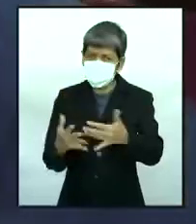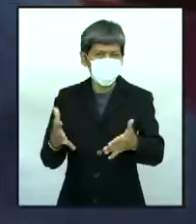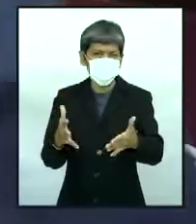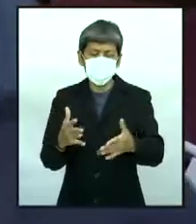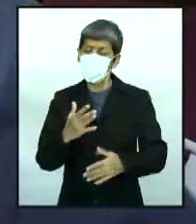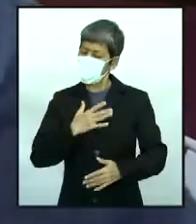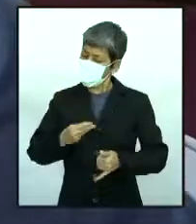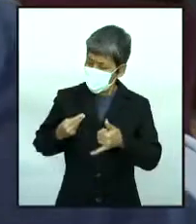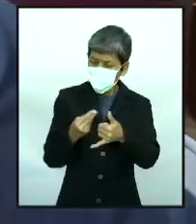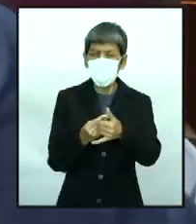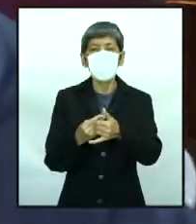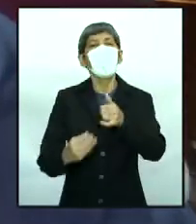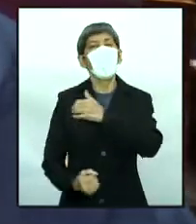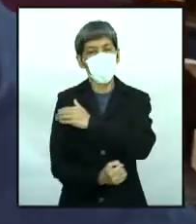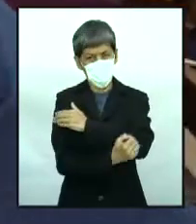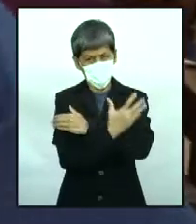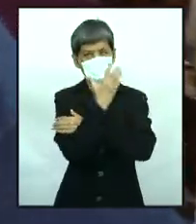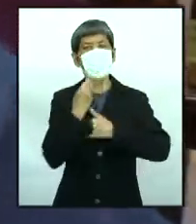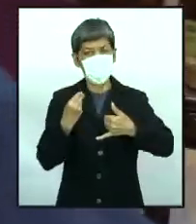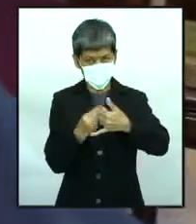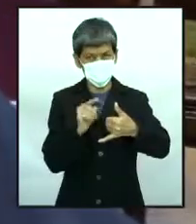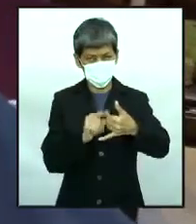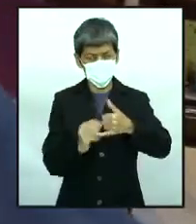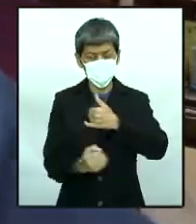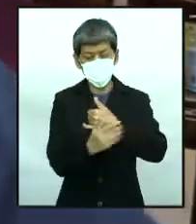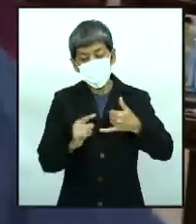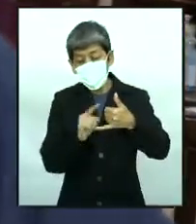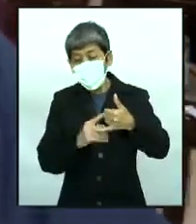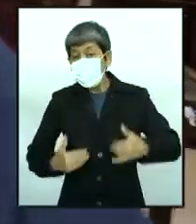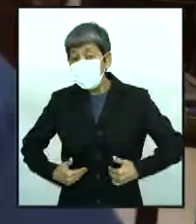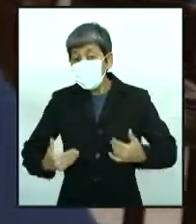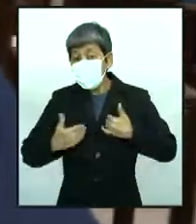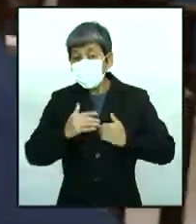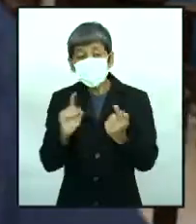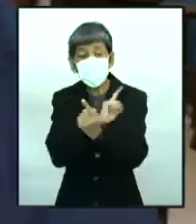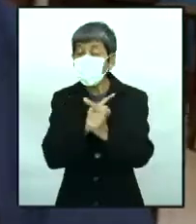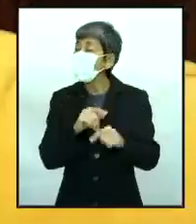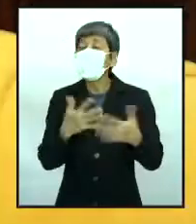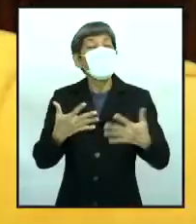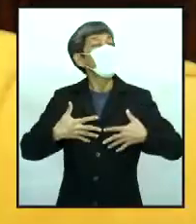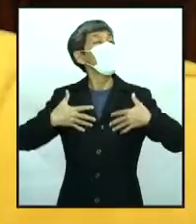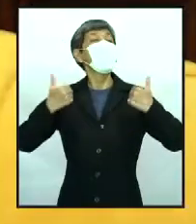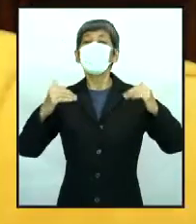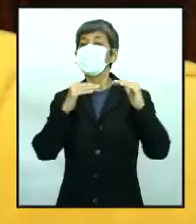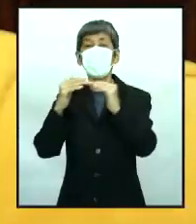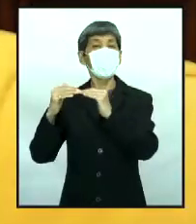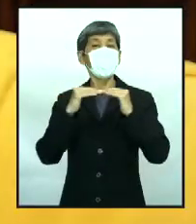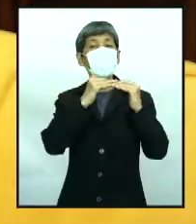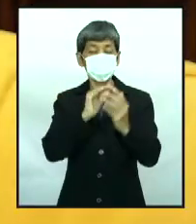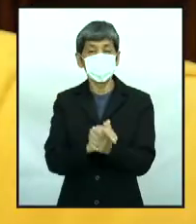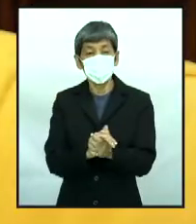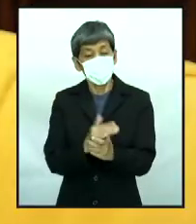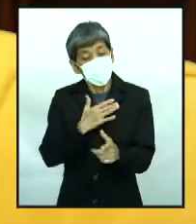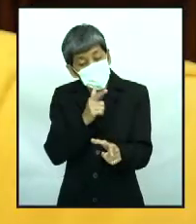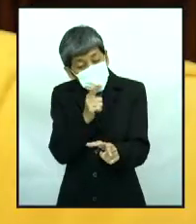สิ่งที่เราให้ได้คือโอกาสที่เราจะให้เขามีชีวิตในสังคมอย่างปกติในเรื่องของการเลี้ย